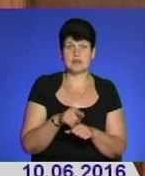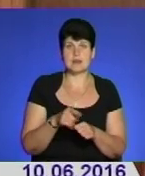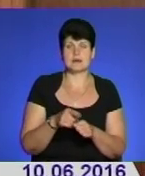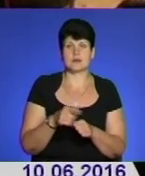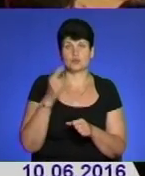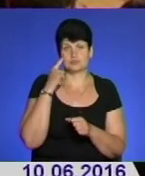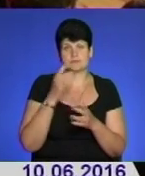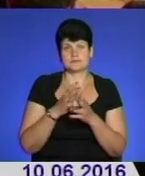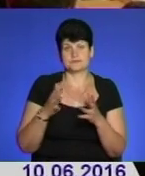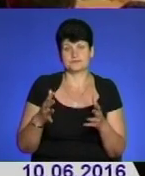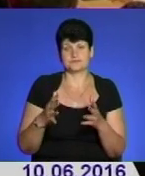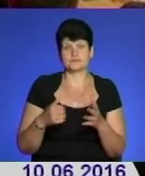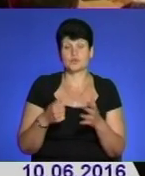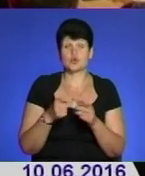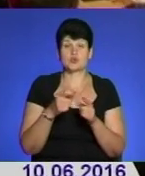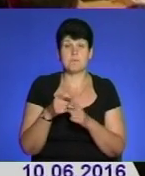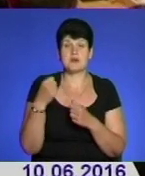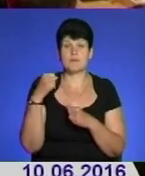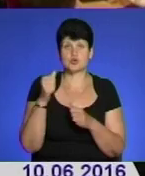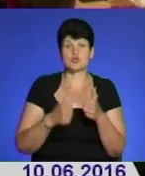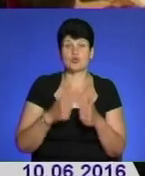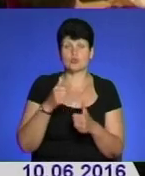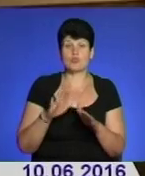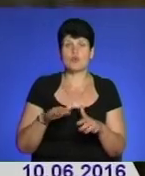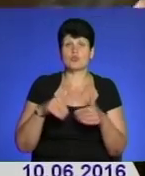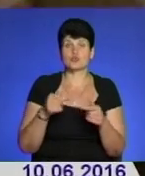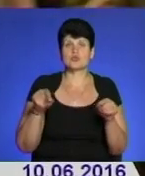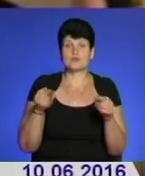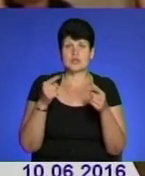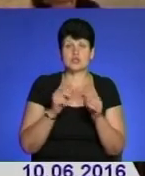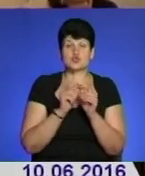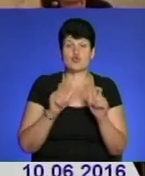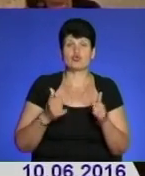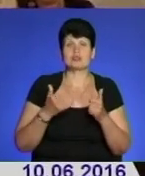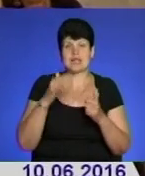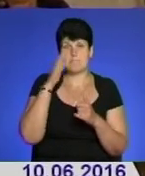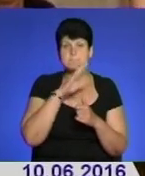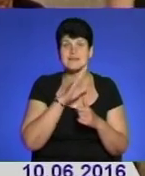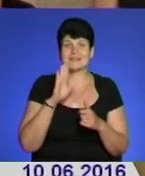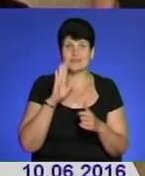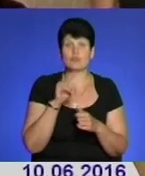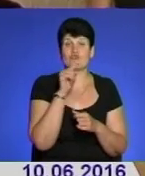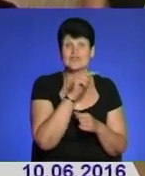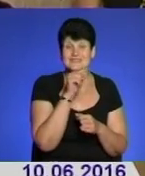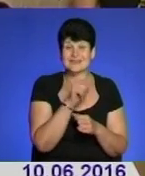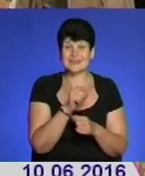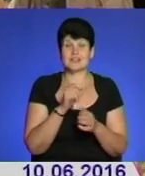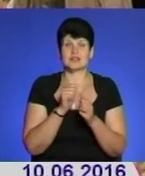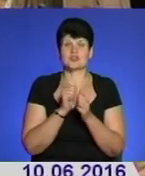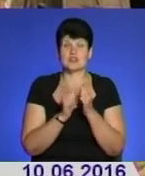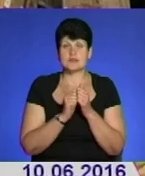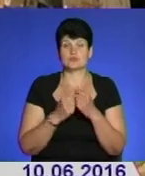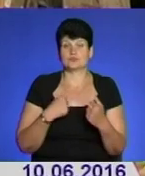більше. До слова, переможці конкурсу пропонують створити школу для батьків, адже саме від них найчастіше